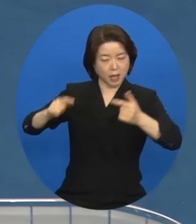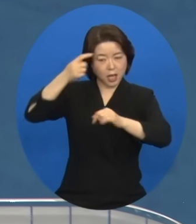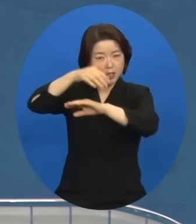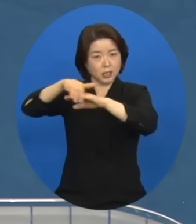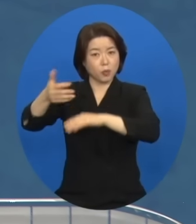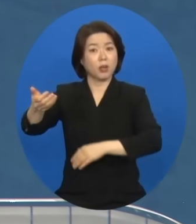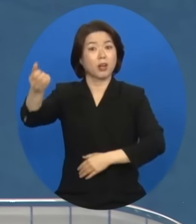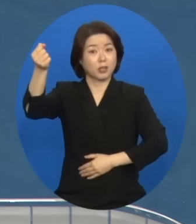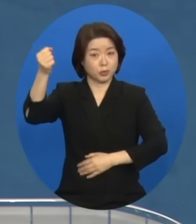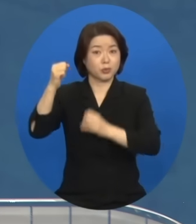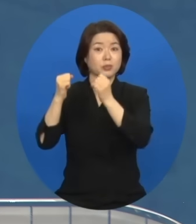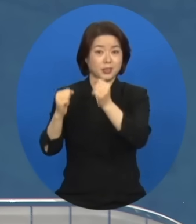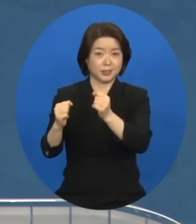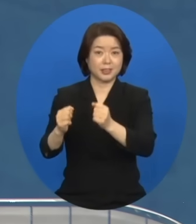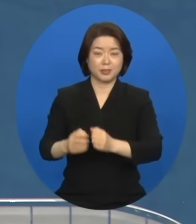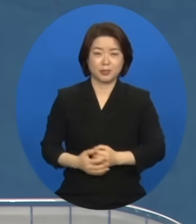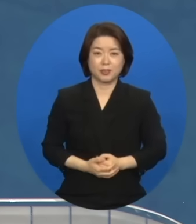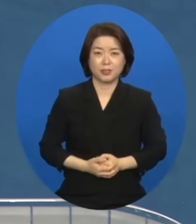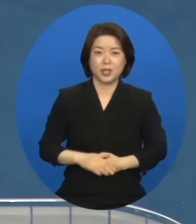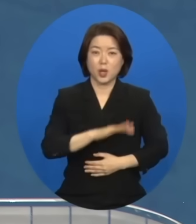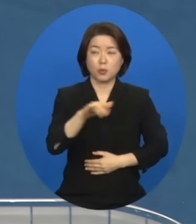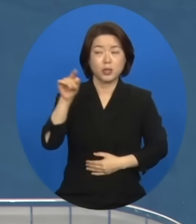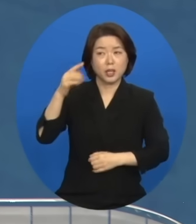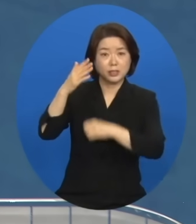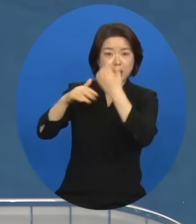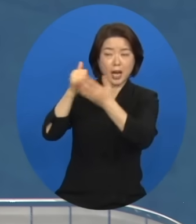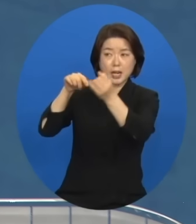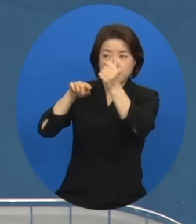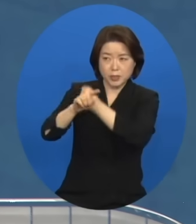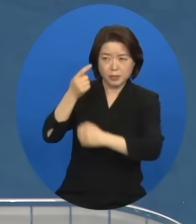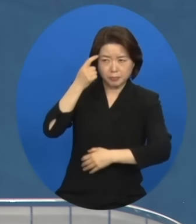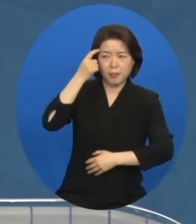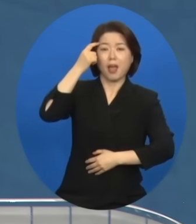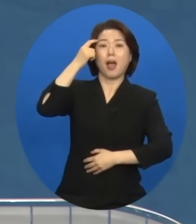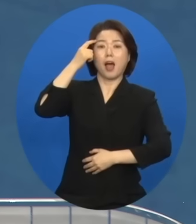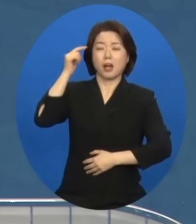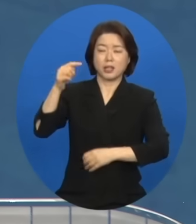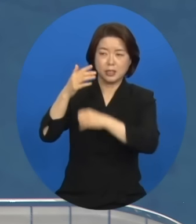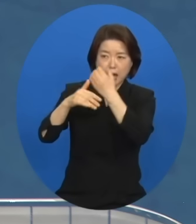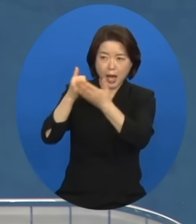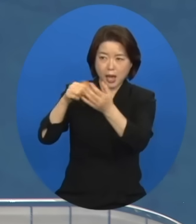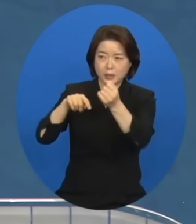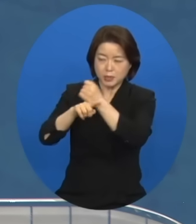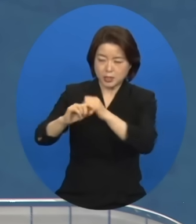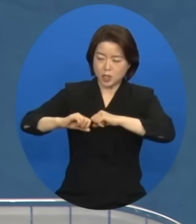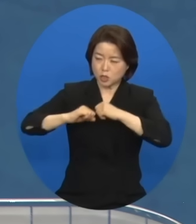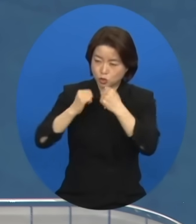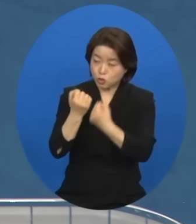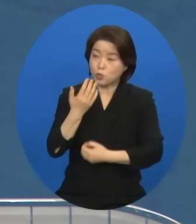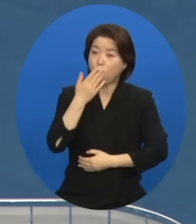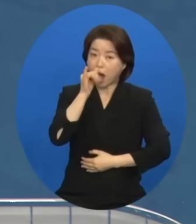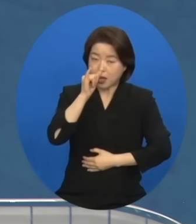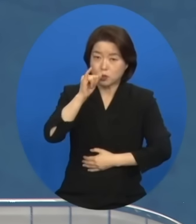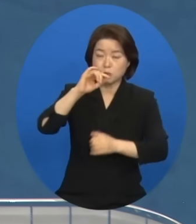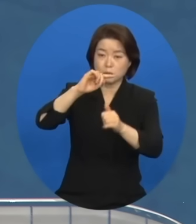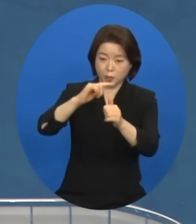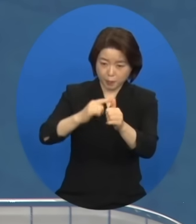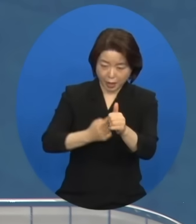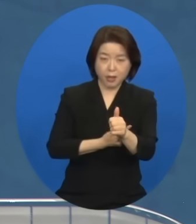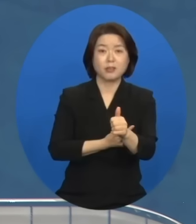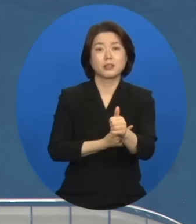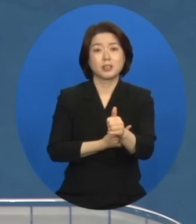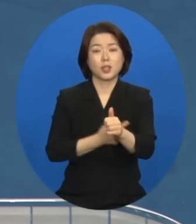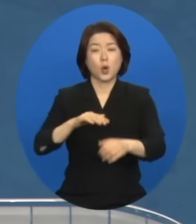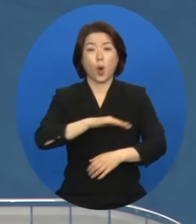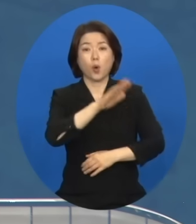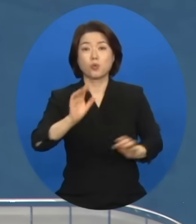가지고 계세요. 우리가 그 하나님의 뜻을 깨닫고 그 하나님 뜻에 순종할 수 있게 될 때에 비로소